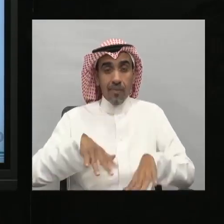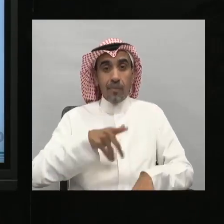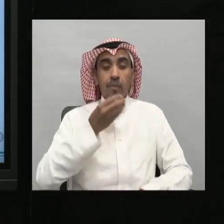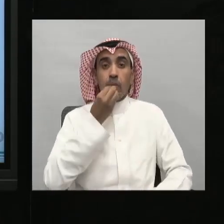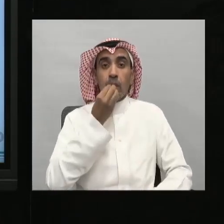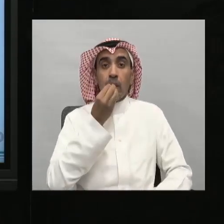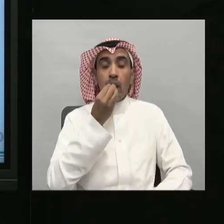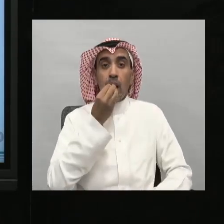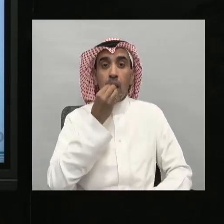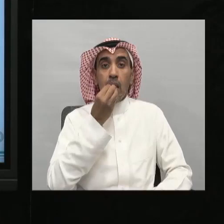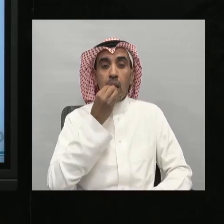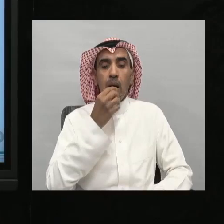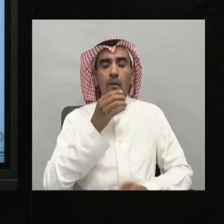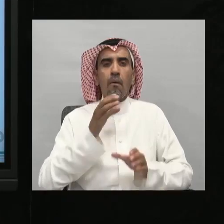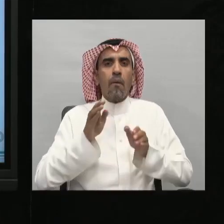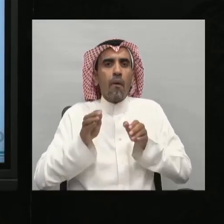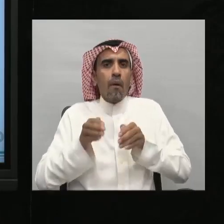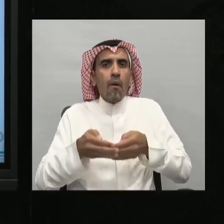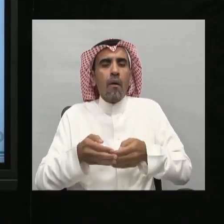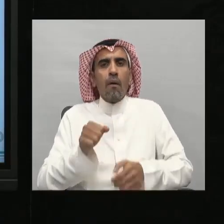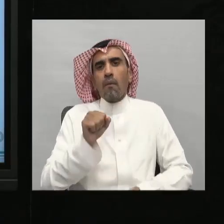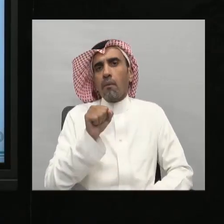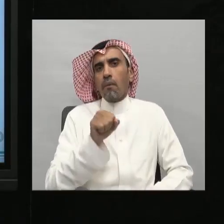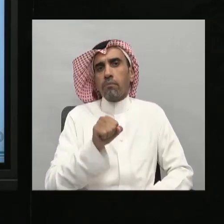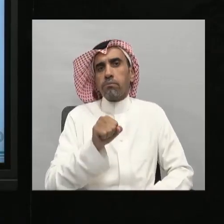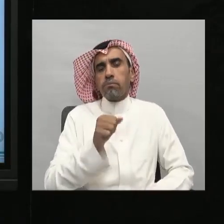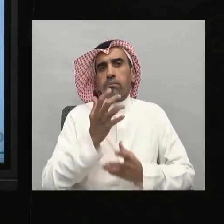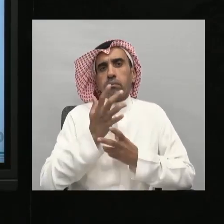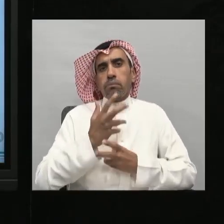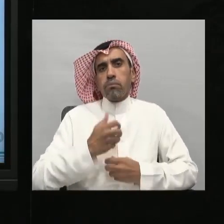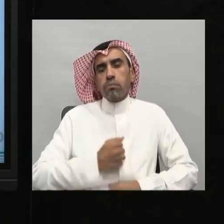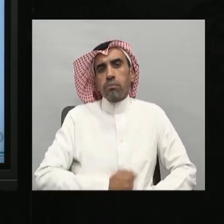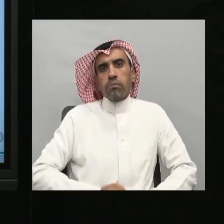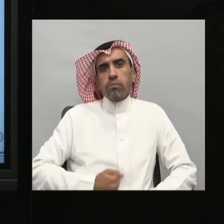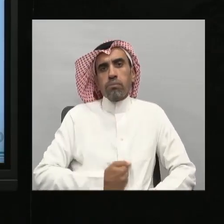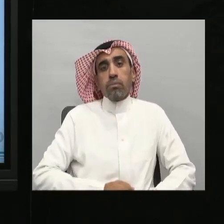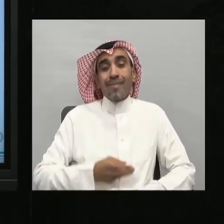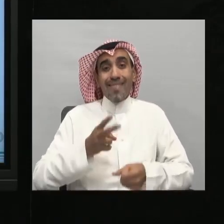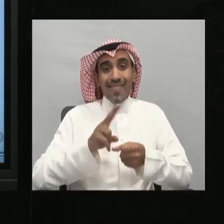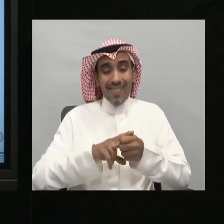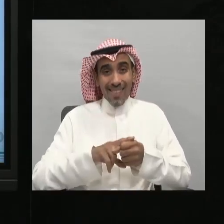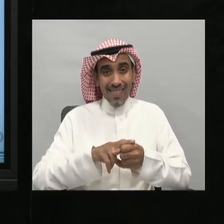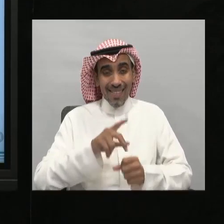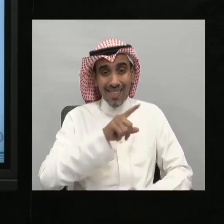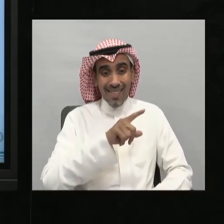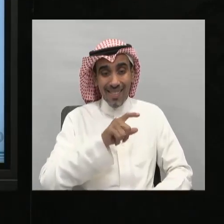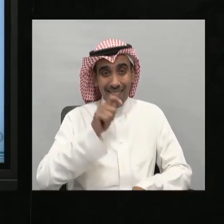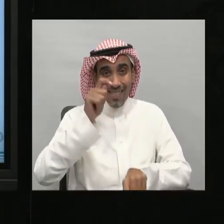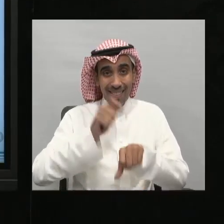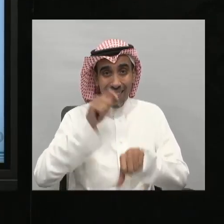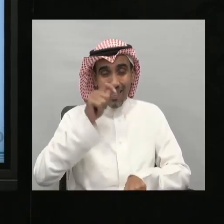في خلايا خاصه في عمليه ماذا؟ الهضم. اما بالنسبه لقنديل البحر